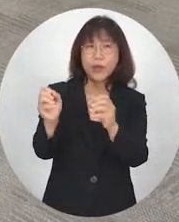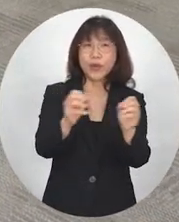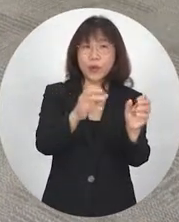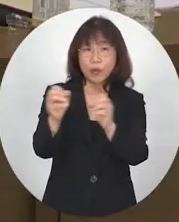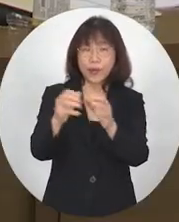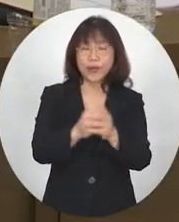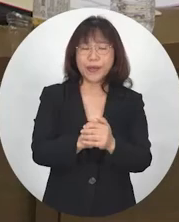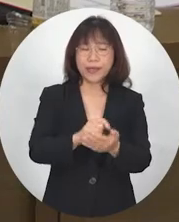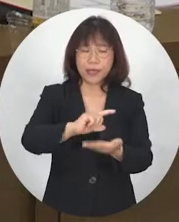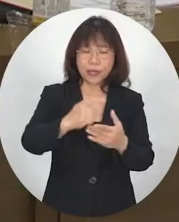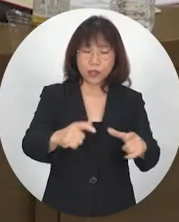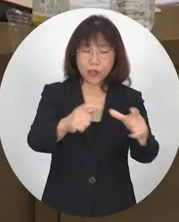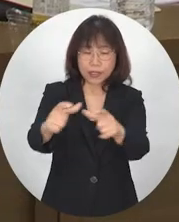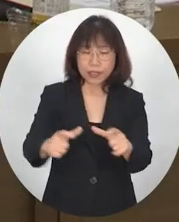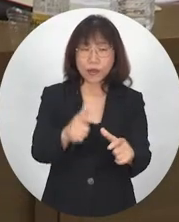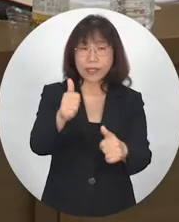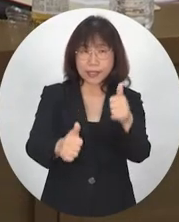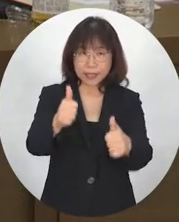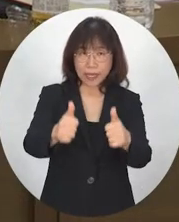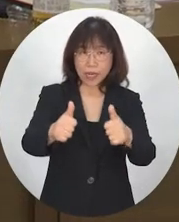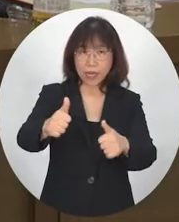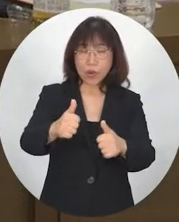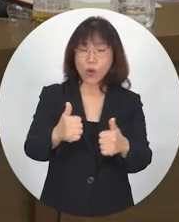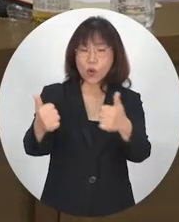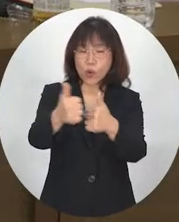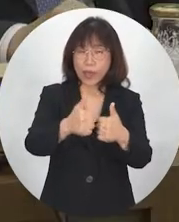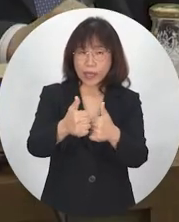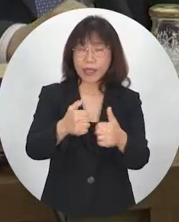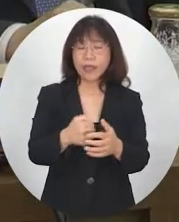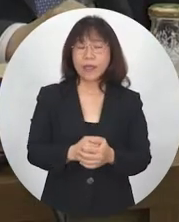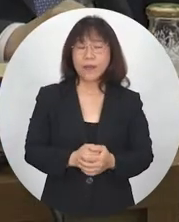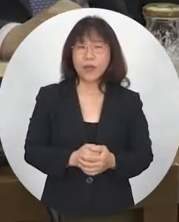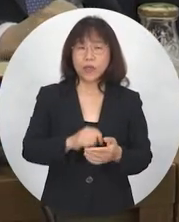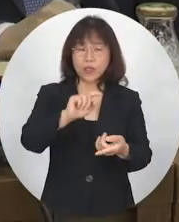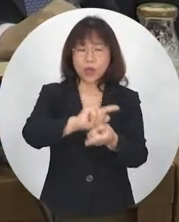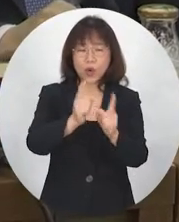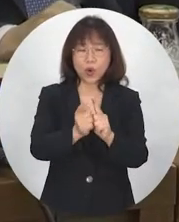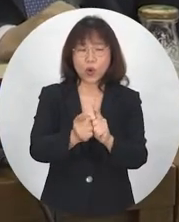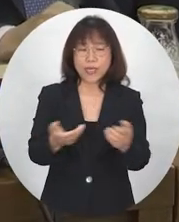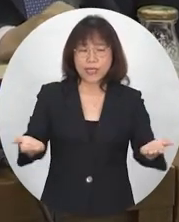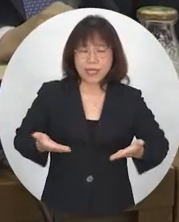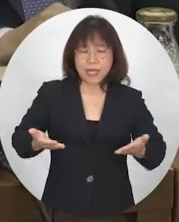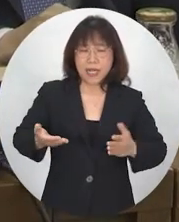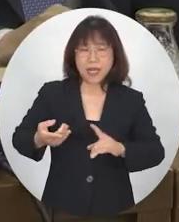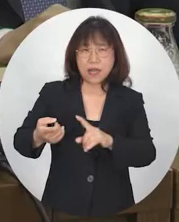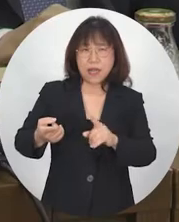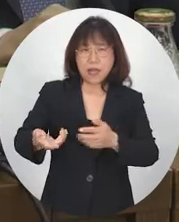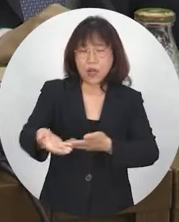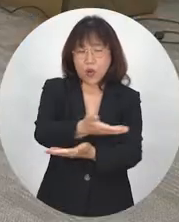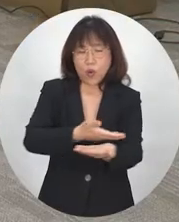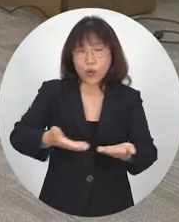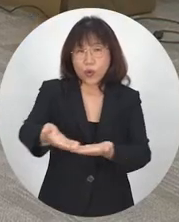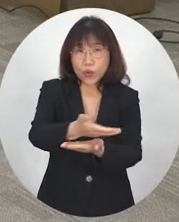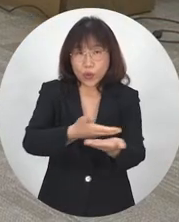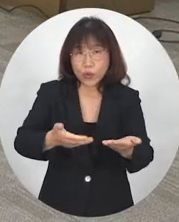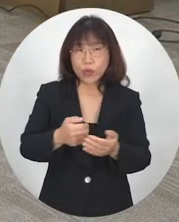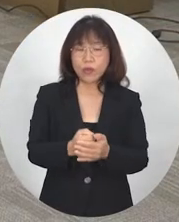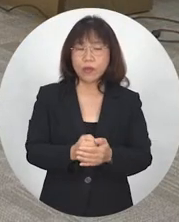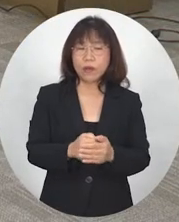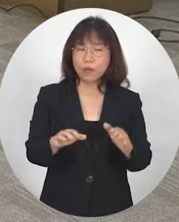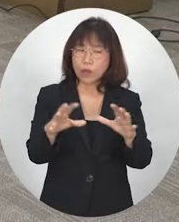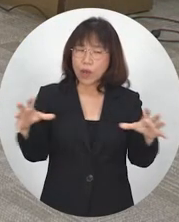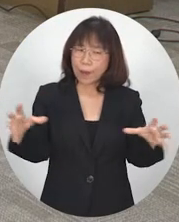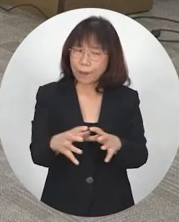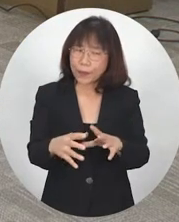논의하는 시간을 가졌습니다 강서구 기관장협의회는 지역내 기관들의 업무 현황 등을 상호공유에 원활한 협력을